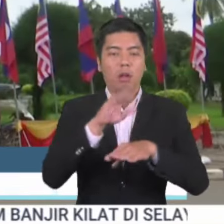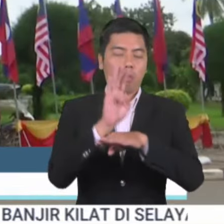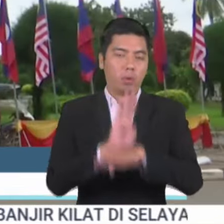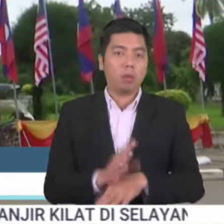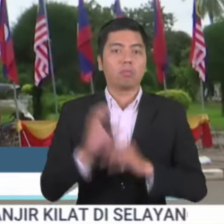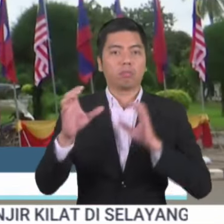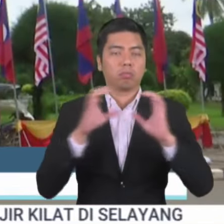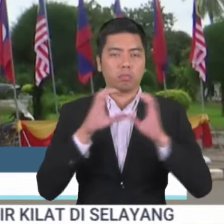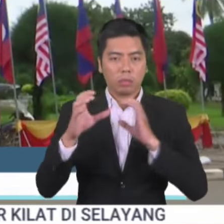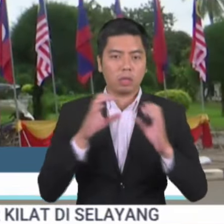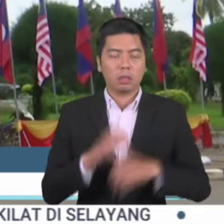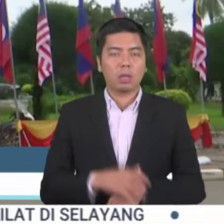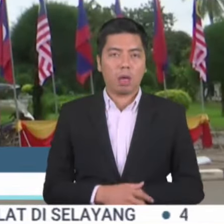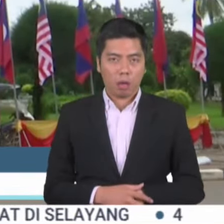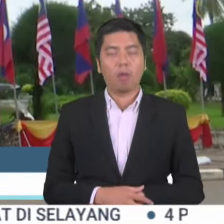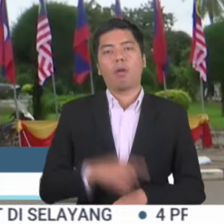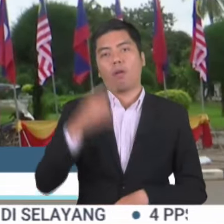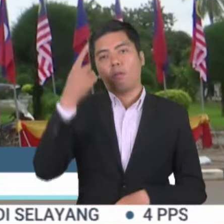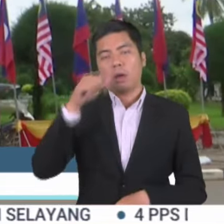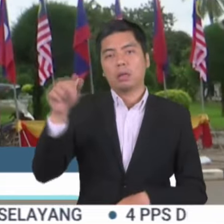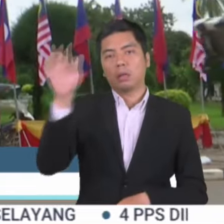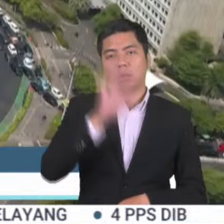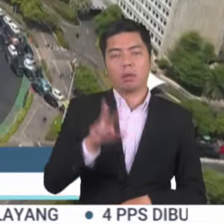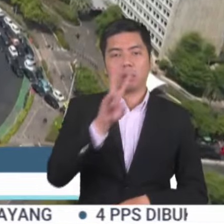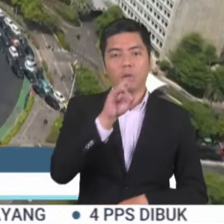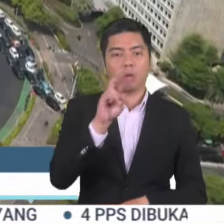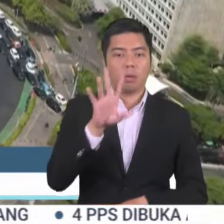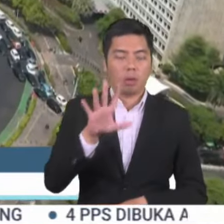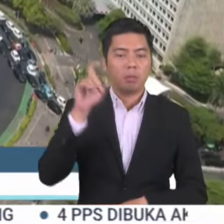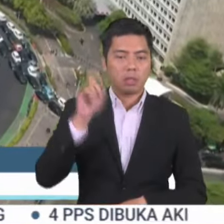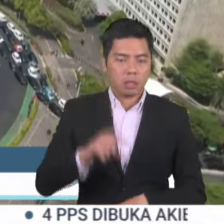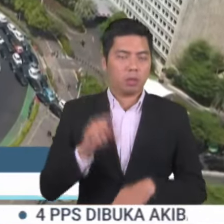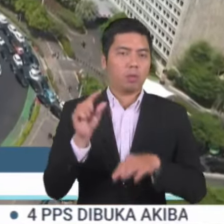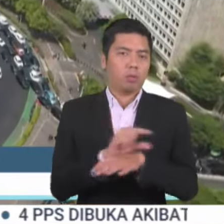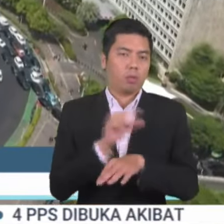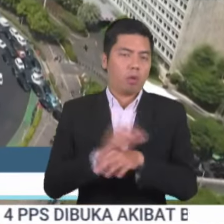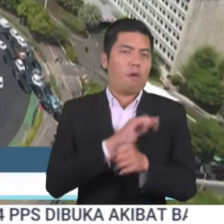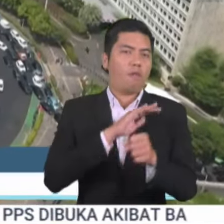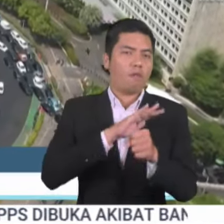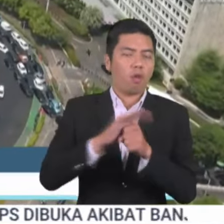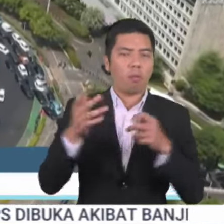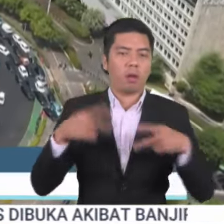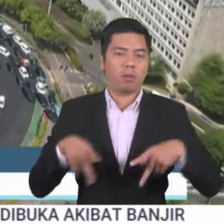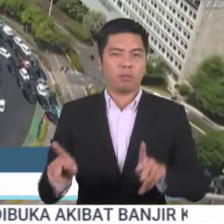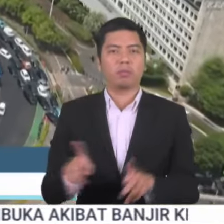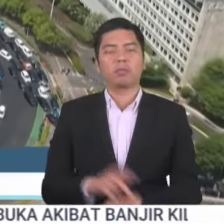Khan berkata, sidang kemuncak ASEAN 2025 perlu digunakan sebaik mungkin.